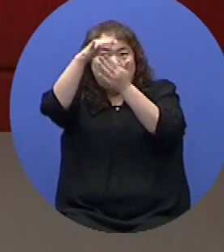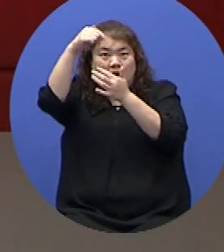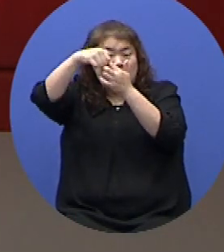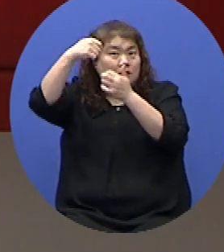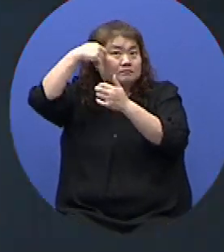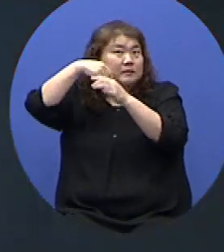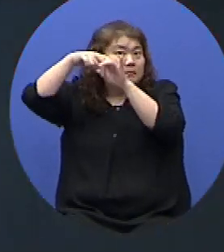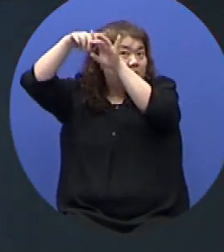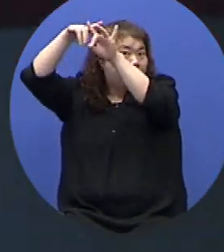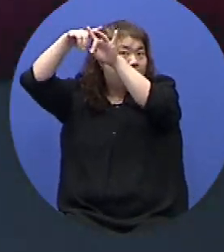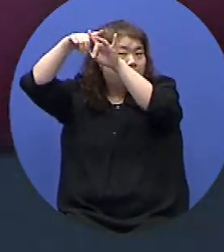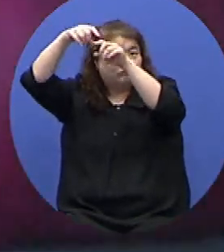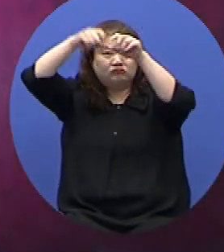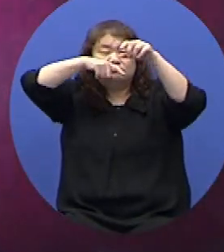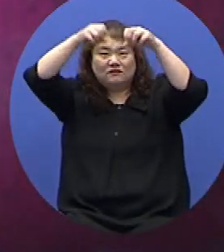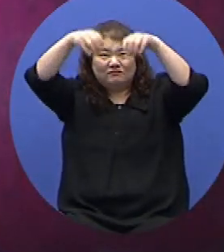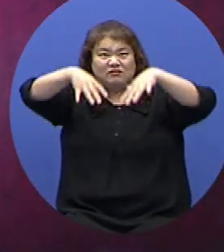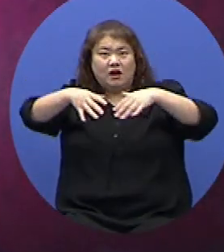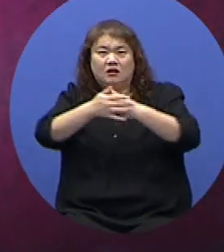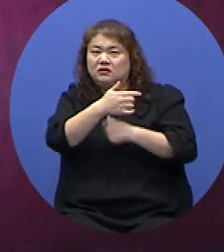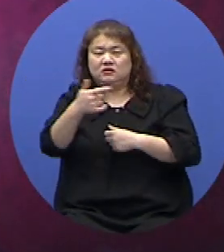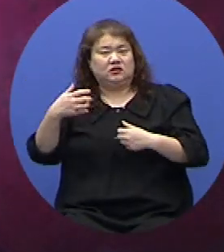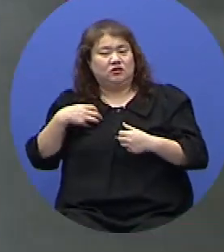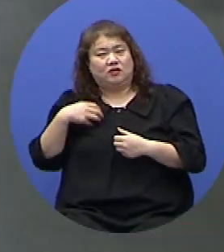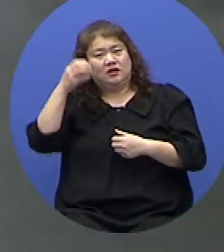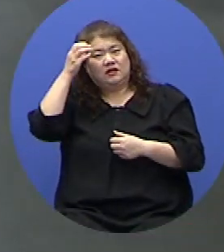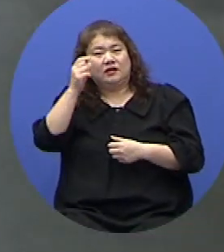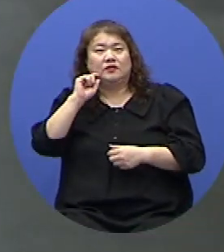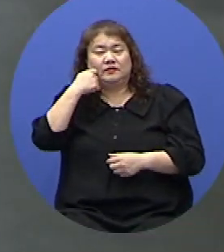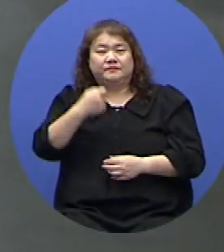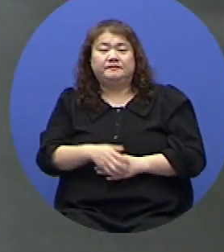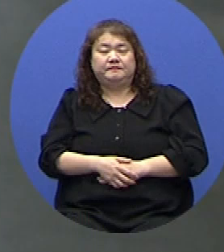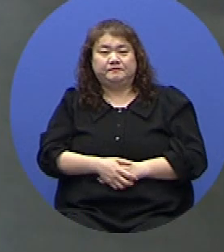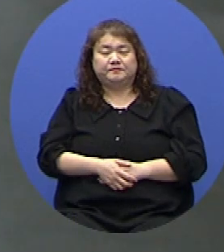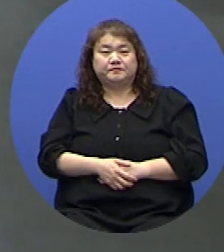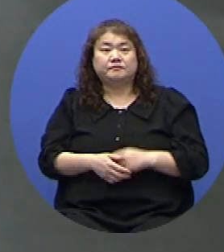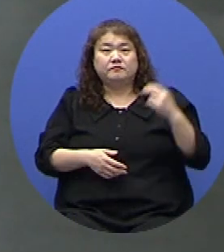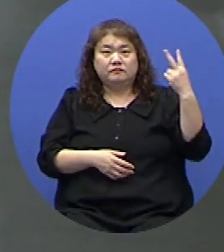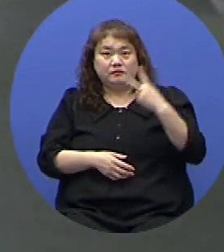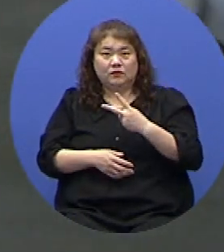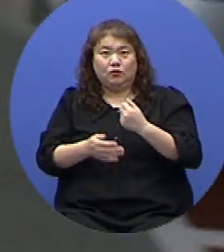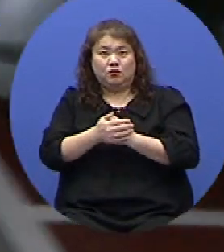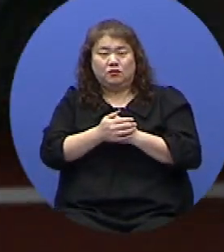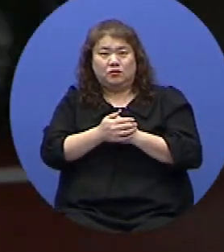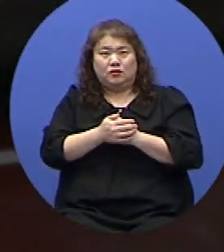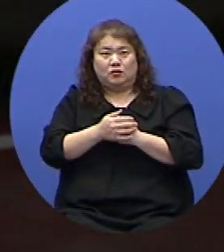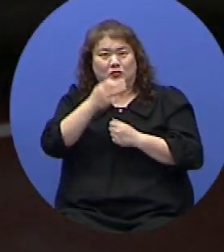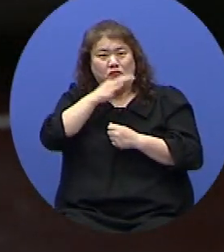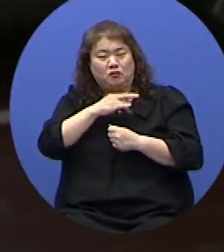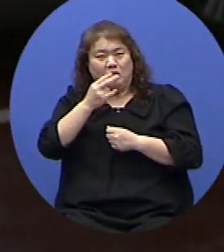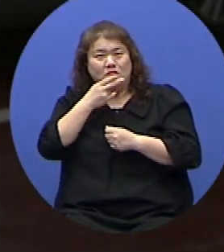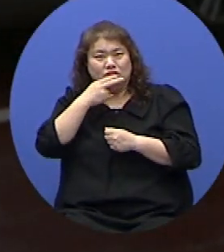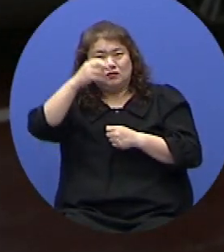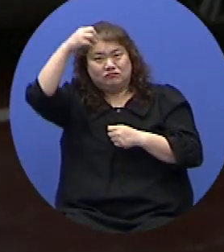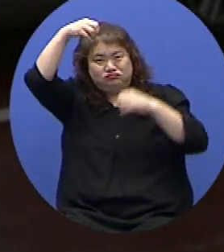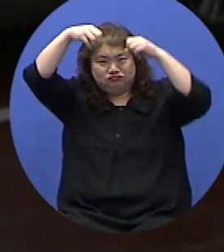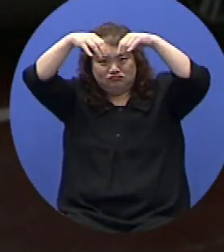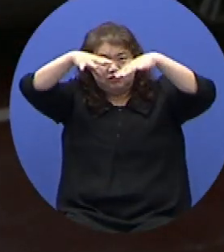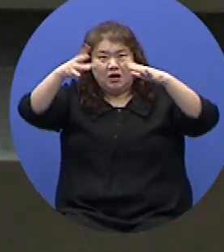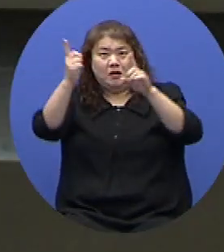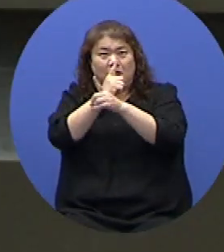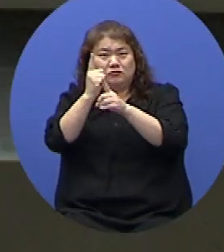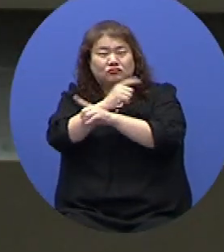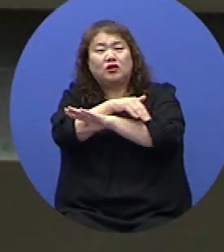없기 때문에 초기 진화에는 큰 역할을 기대하기 어렵습니다. 또 성능이 떨어지는 스프링클러를 교체하도록